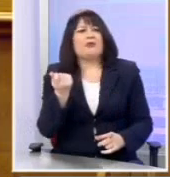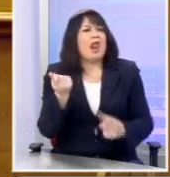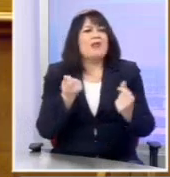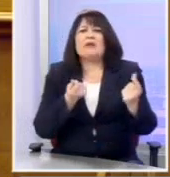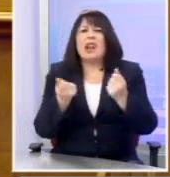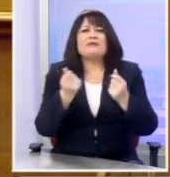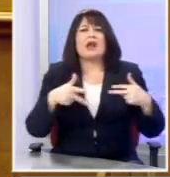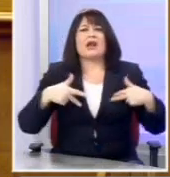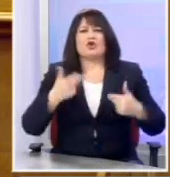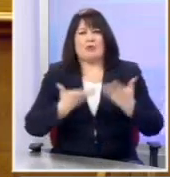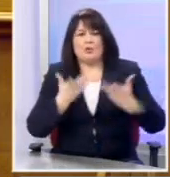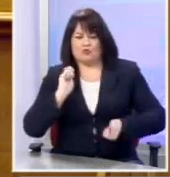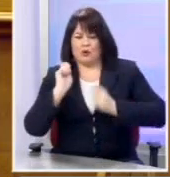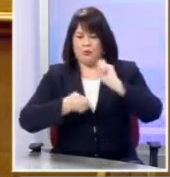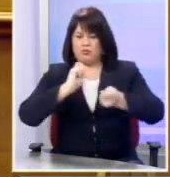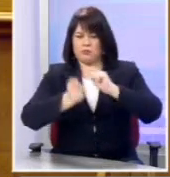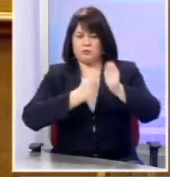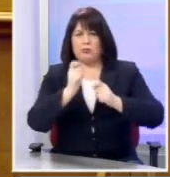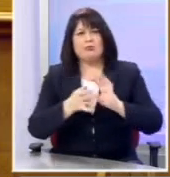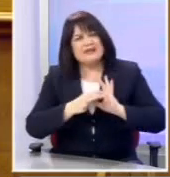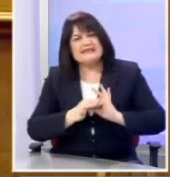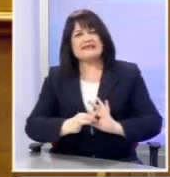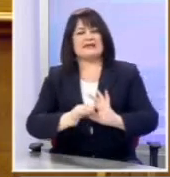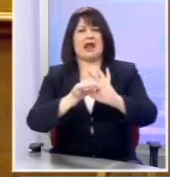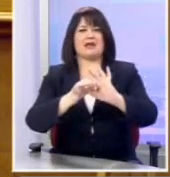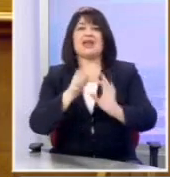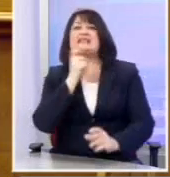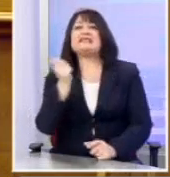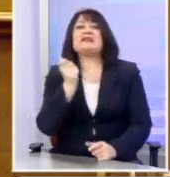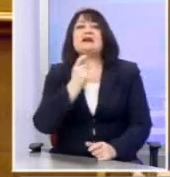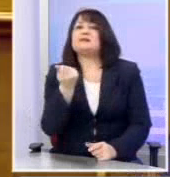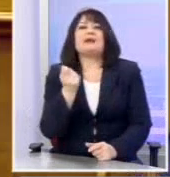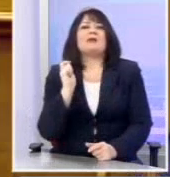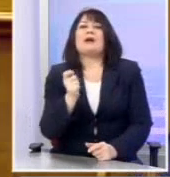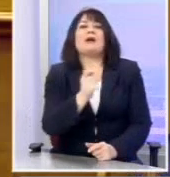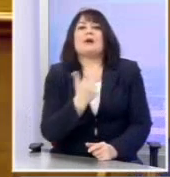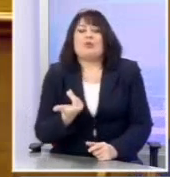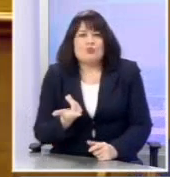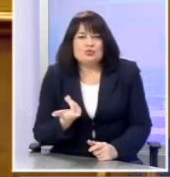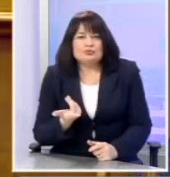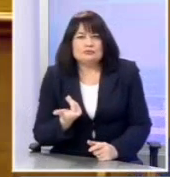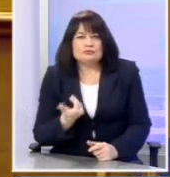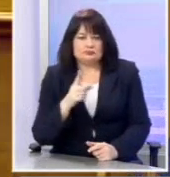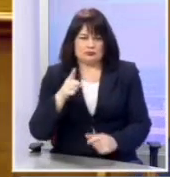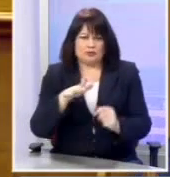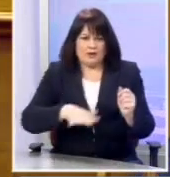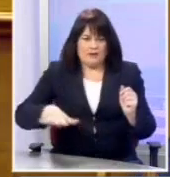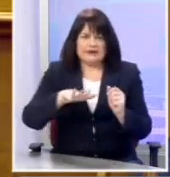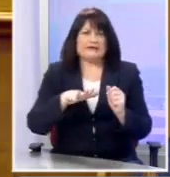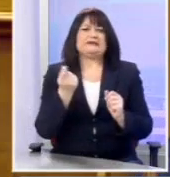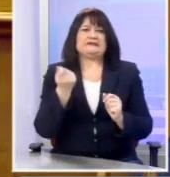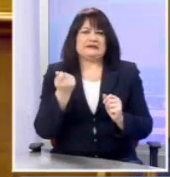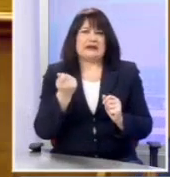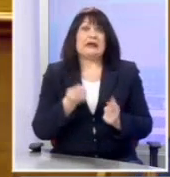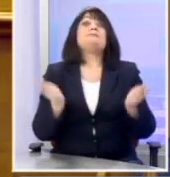από τον κρατικό προϋπολογισμό για την καταβολή των συντάξεων, που υπό τις παρούσες δημοσιονομικές συνθήκες